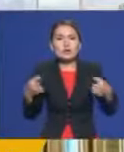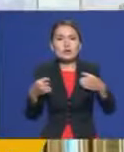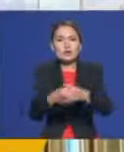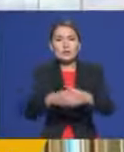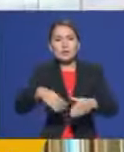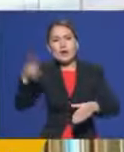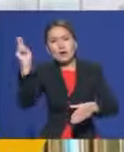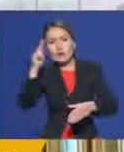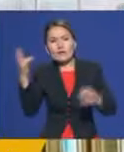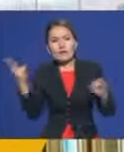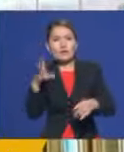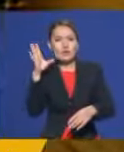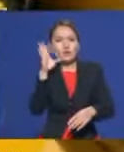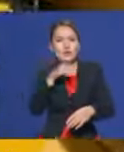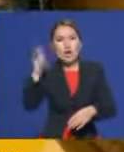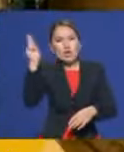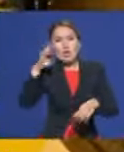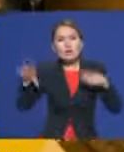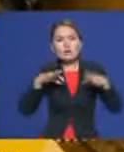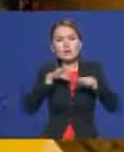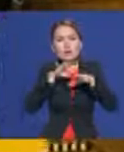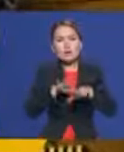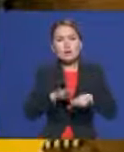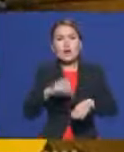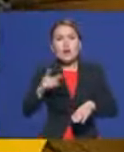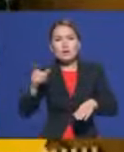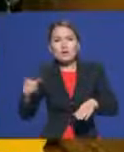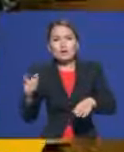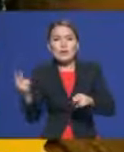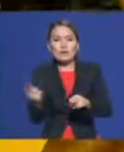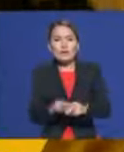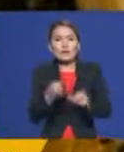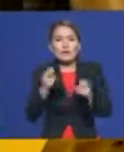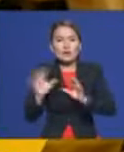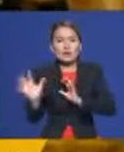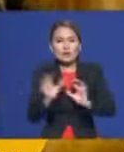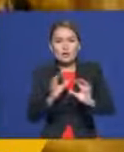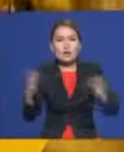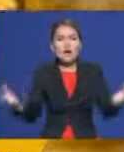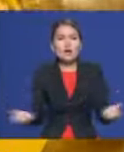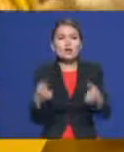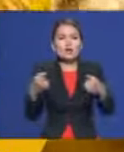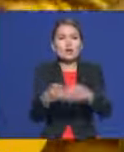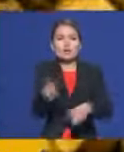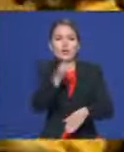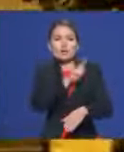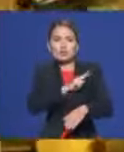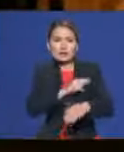келеді. Сондықтан арнайы оқу-жаттығуда жолаушылардың қауіпсіздігіне жауапты барлық құтқару қызметтерінің жұмысы